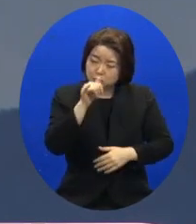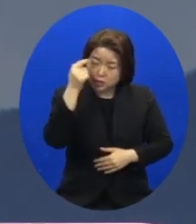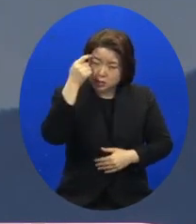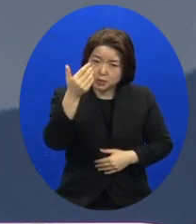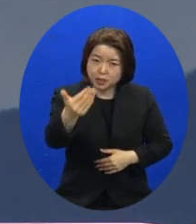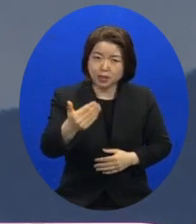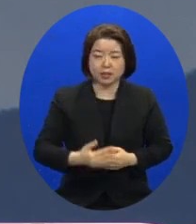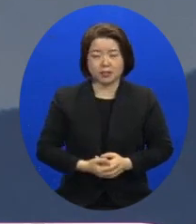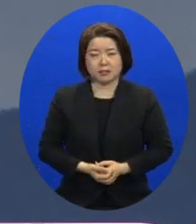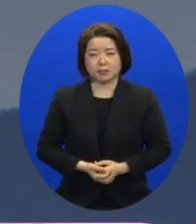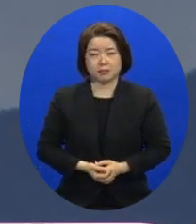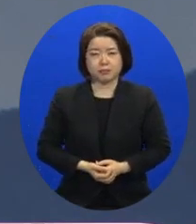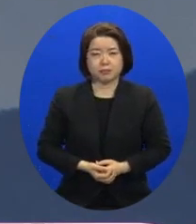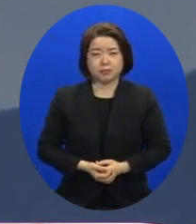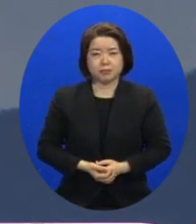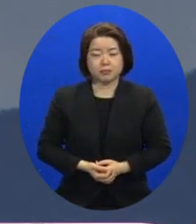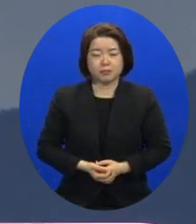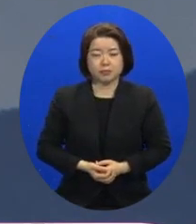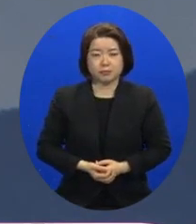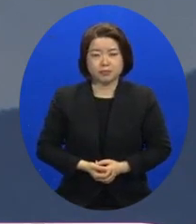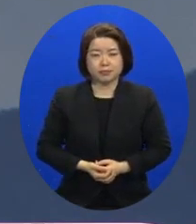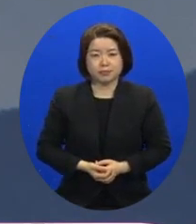있습니까?